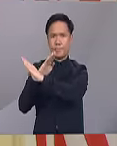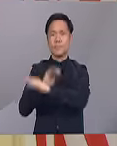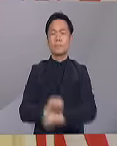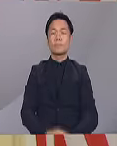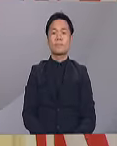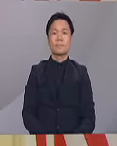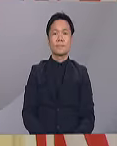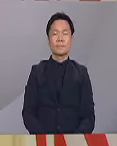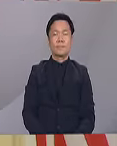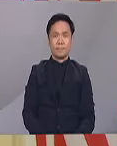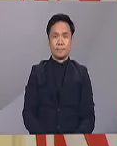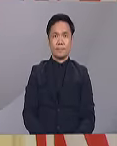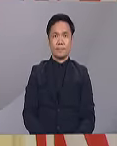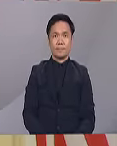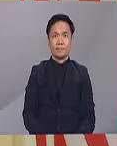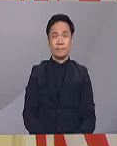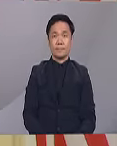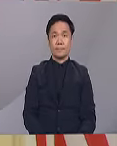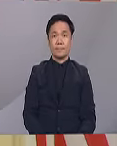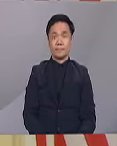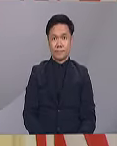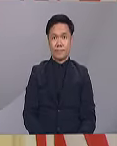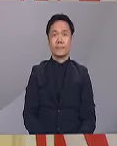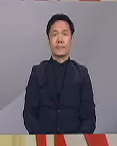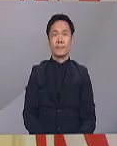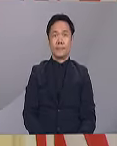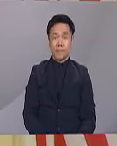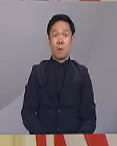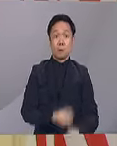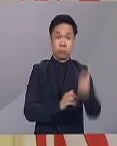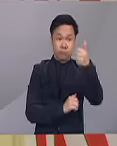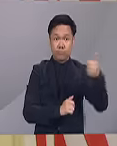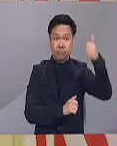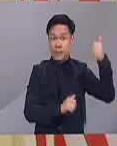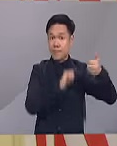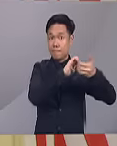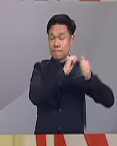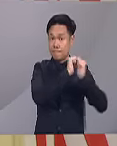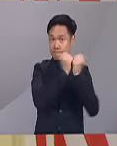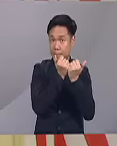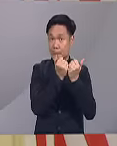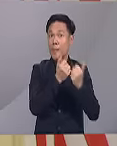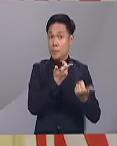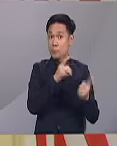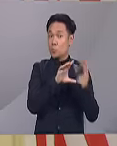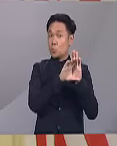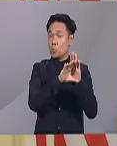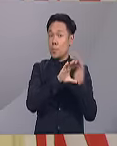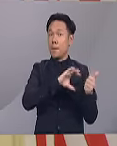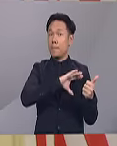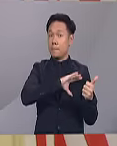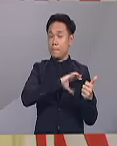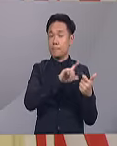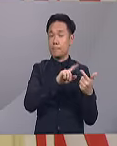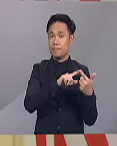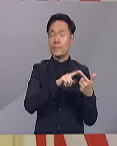Hasil usaha agensi-agensi penguatkuasa sempadan seperti PDRM,